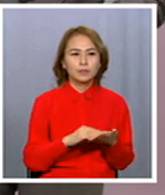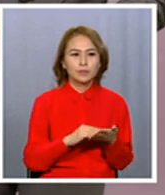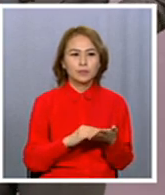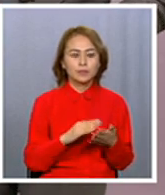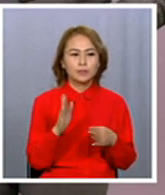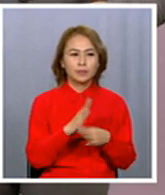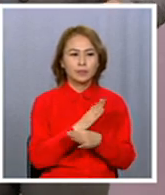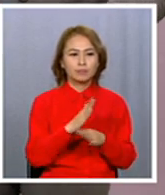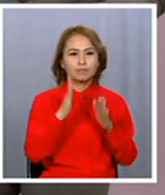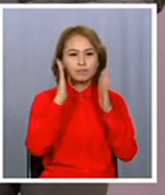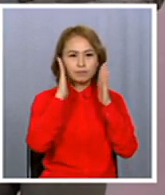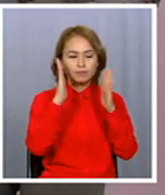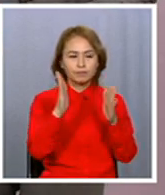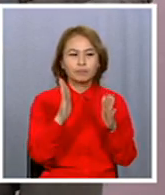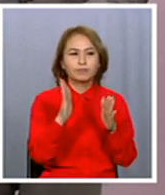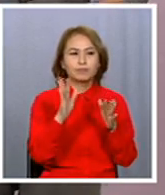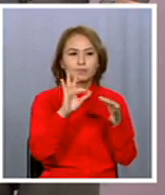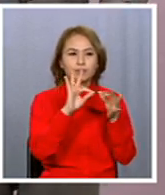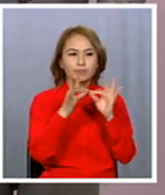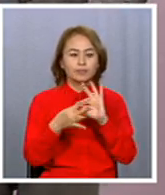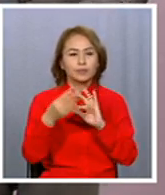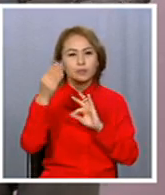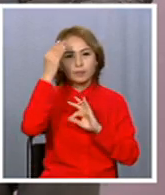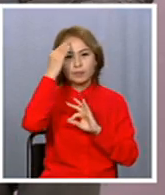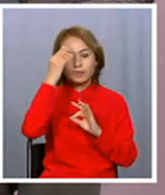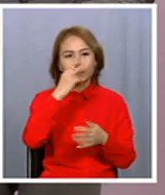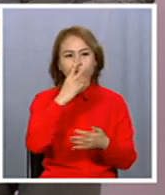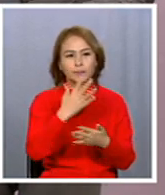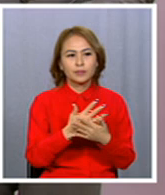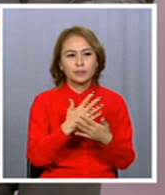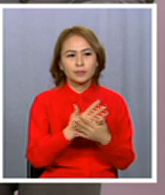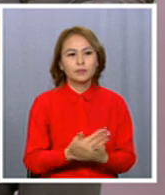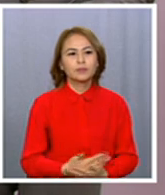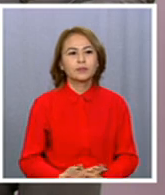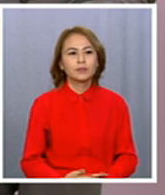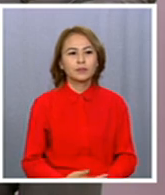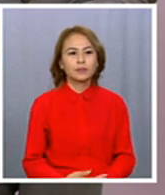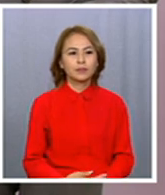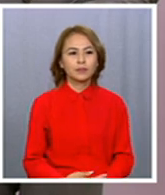көз қарасы өзіндік ойы көрсетілген.